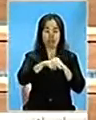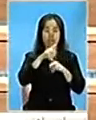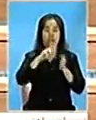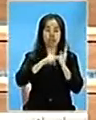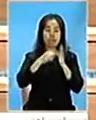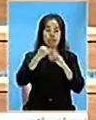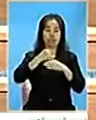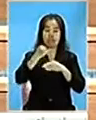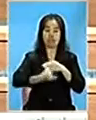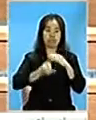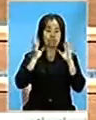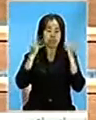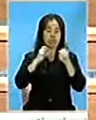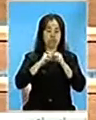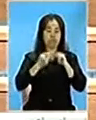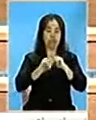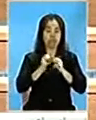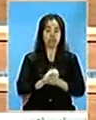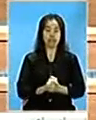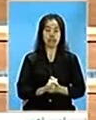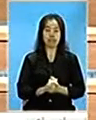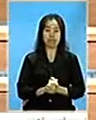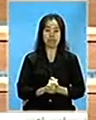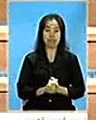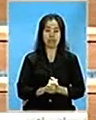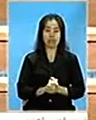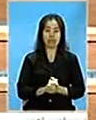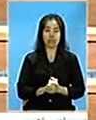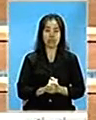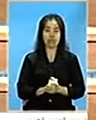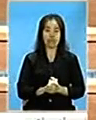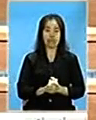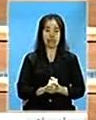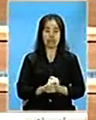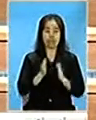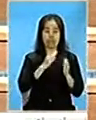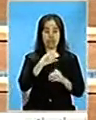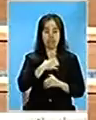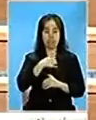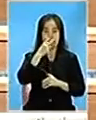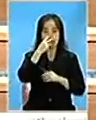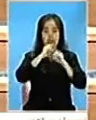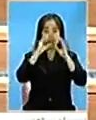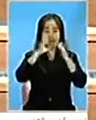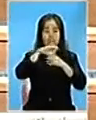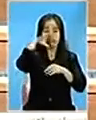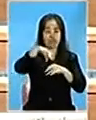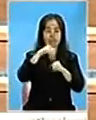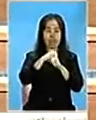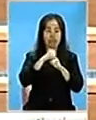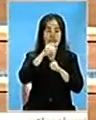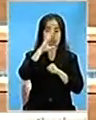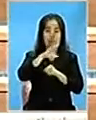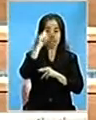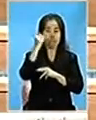จบท่านประธานครับเพราะฉะนั้นผมอยากเห็นบทบาทของสภาพัฒนาการเมืองที่จ